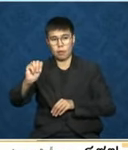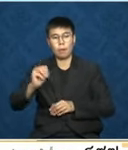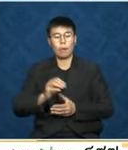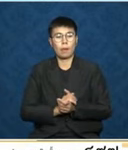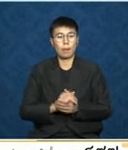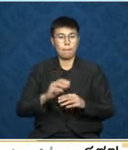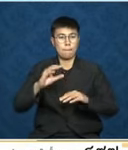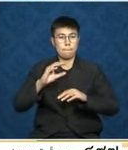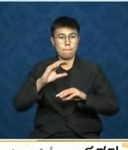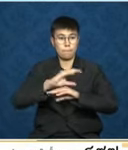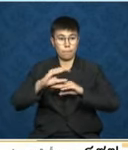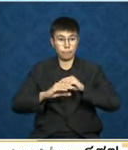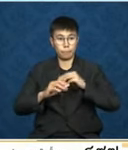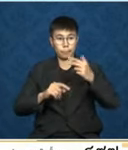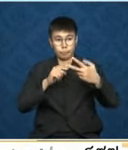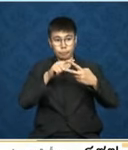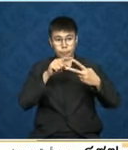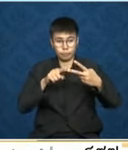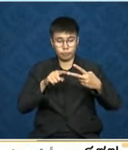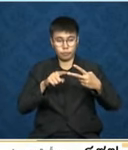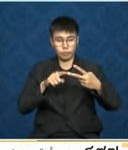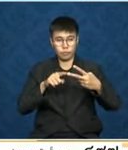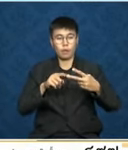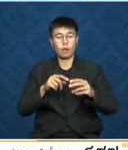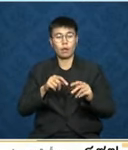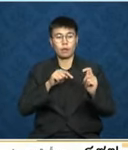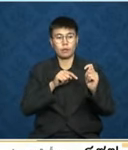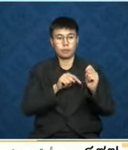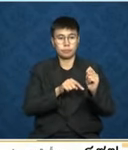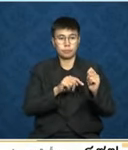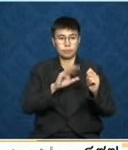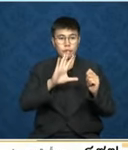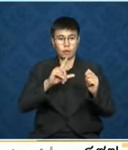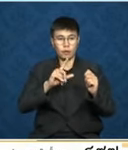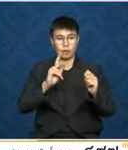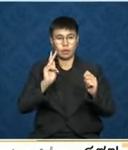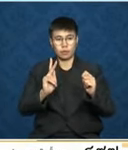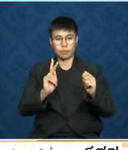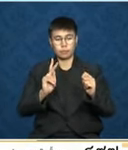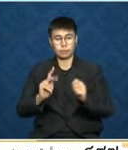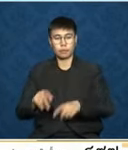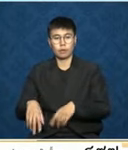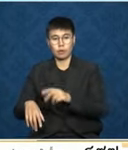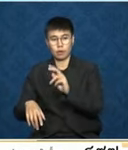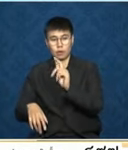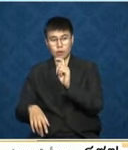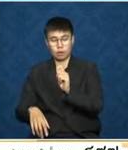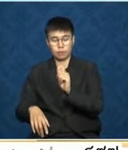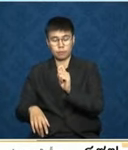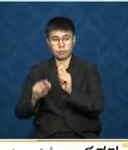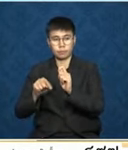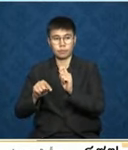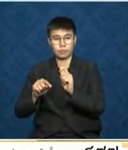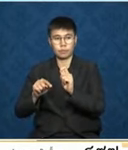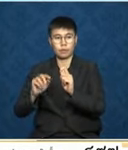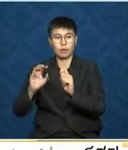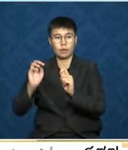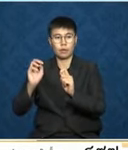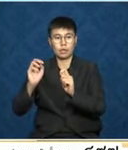นี้ทางเทศบาลตำบลเชียงกลางและองค์การบริหารส่วนตำบนเปือได้ทำเรื่องขอ